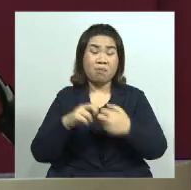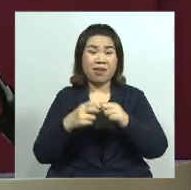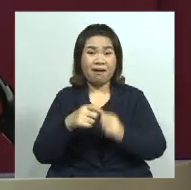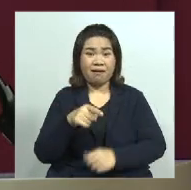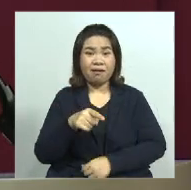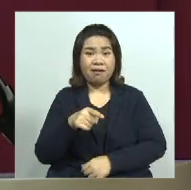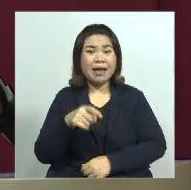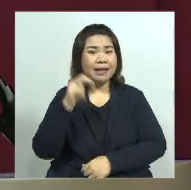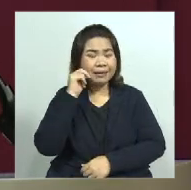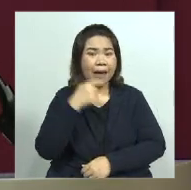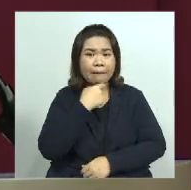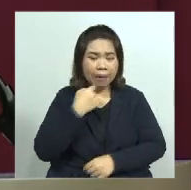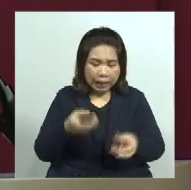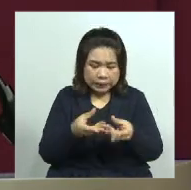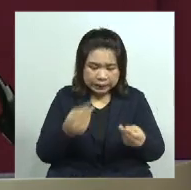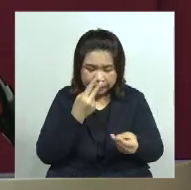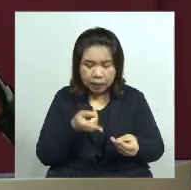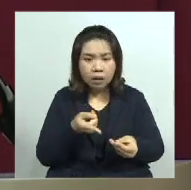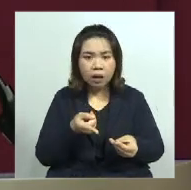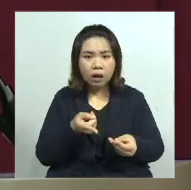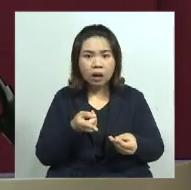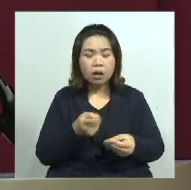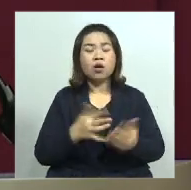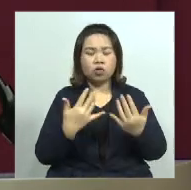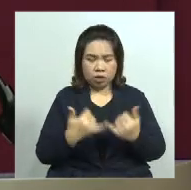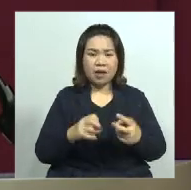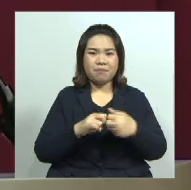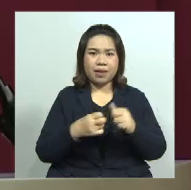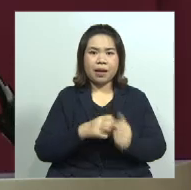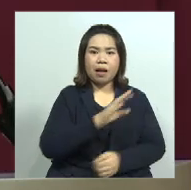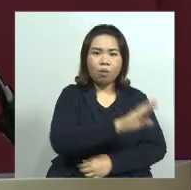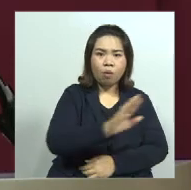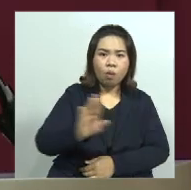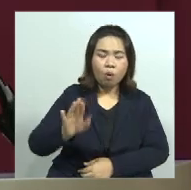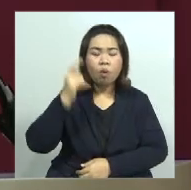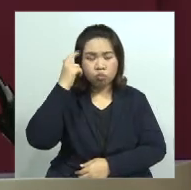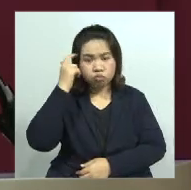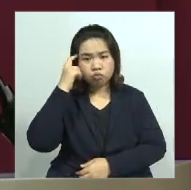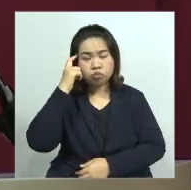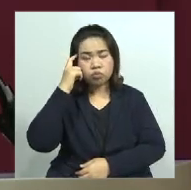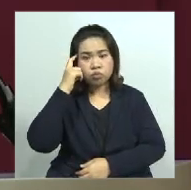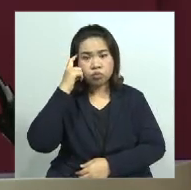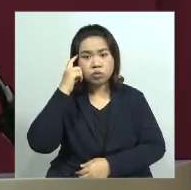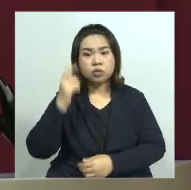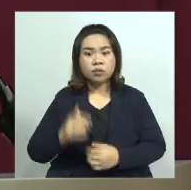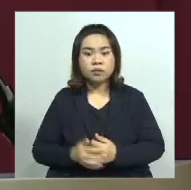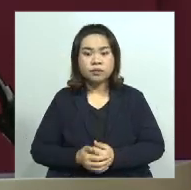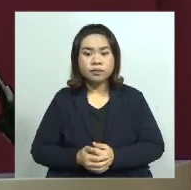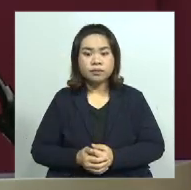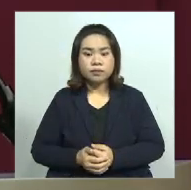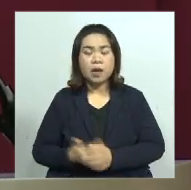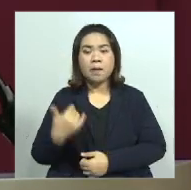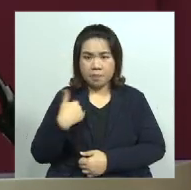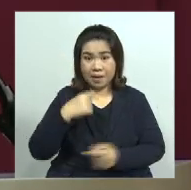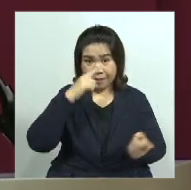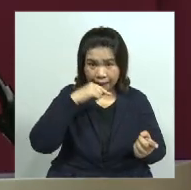ที่ทั้ง2ฝ่ายหรือว่าประเทศในลำน้ำโขงจะคุยกับ